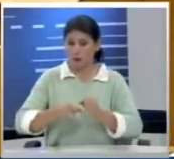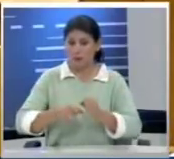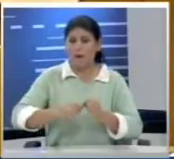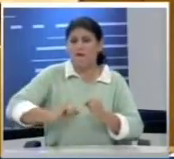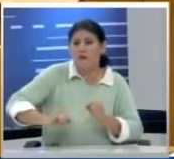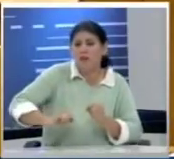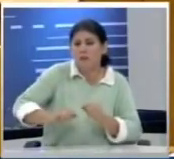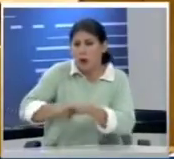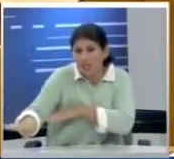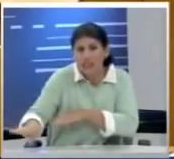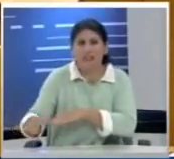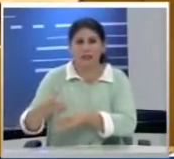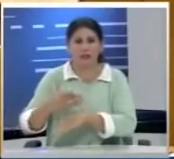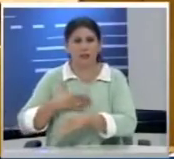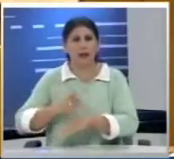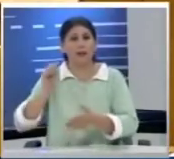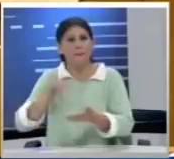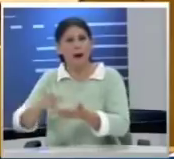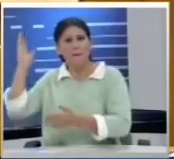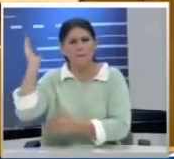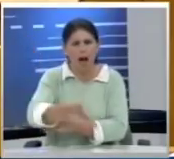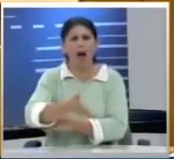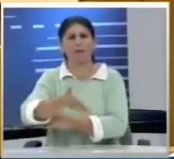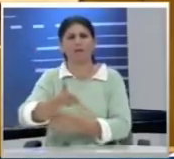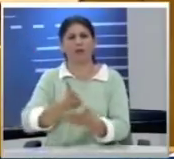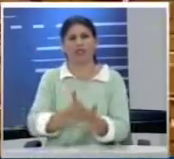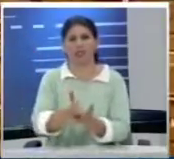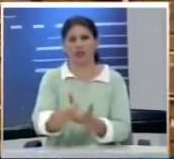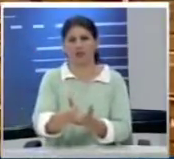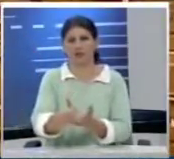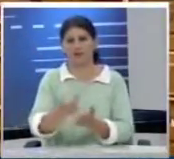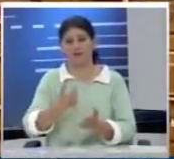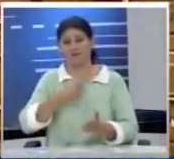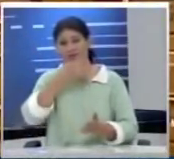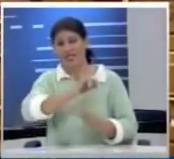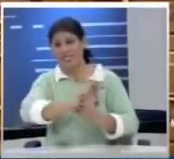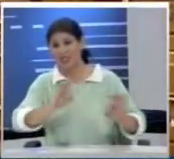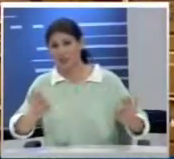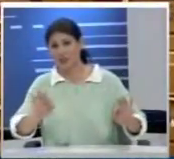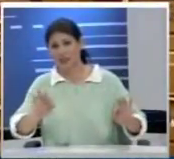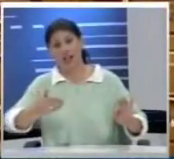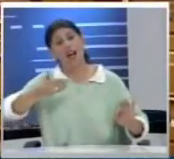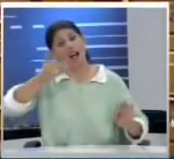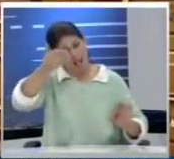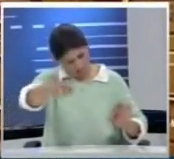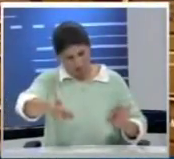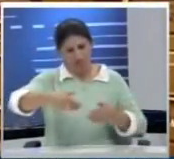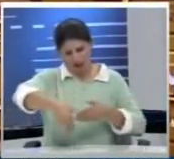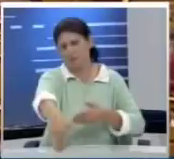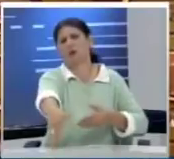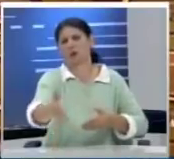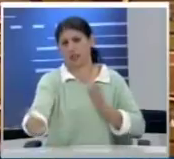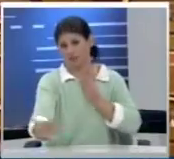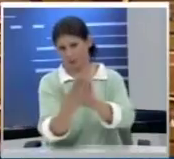ένα ακόμα πλήγμα στη δικαιοσύνη. Σας διαβεβαιώνω ότι θα το βρείτε μπροστά σας και